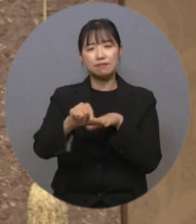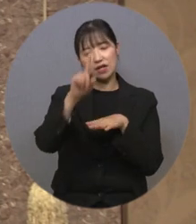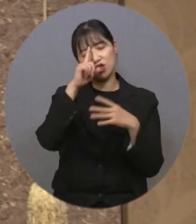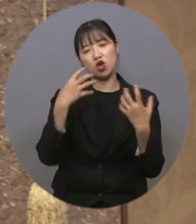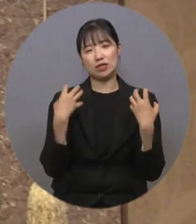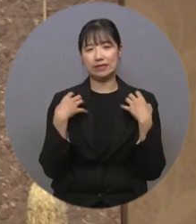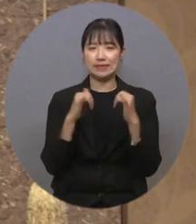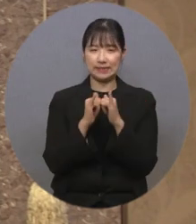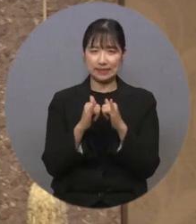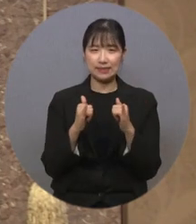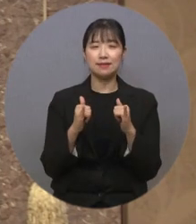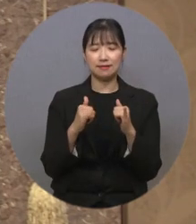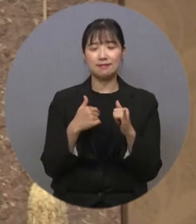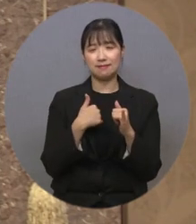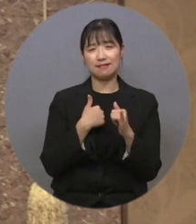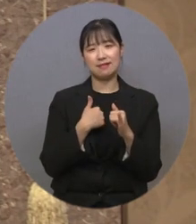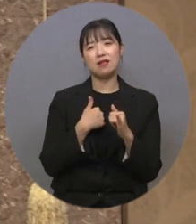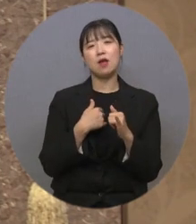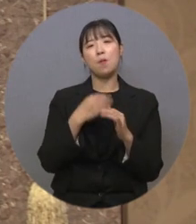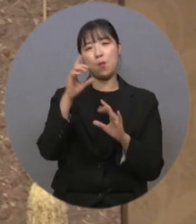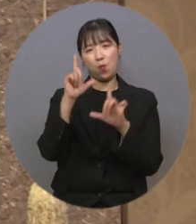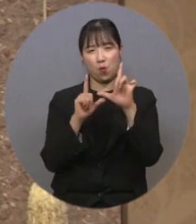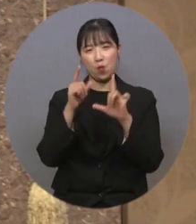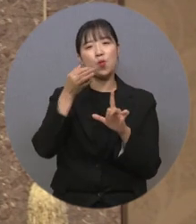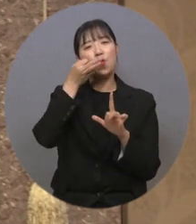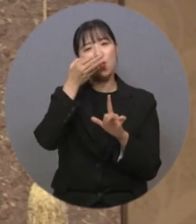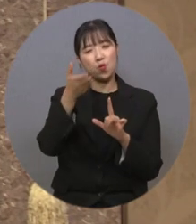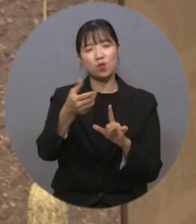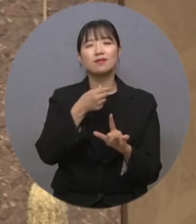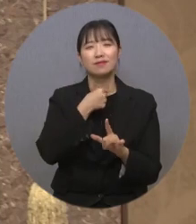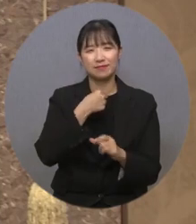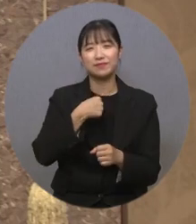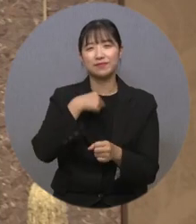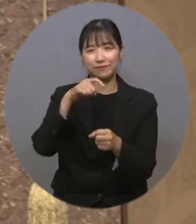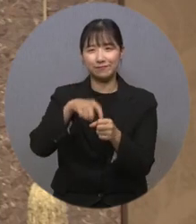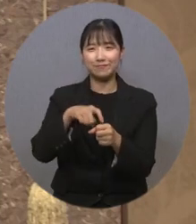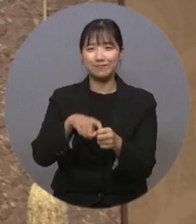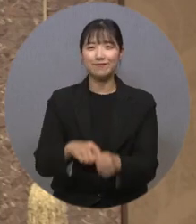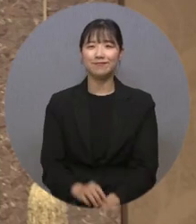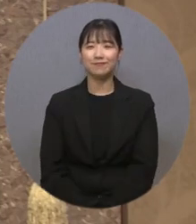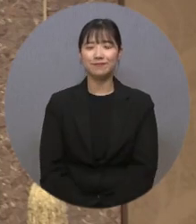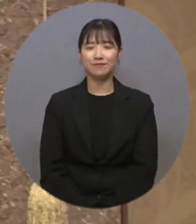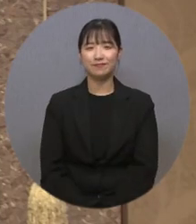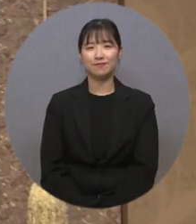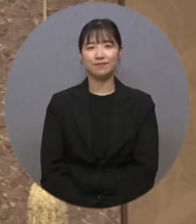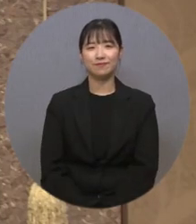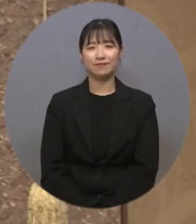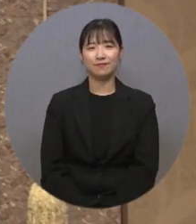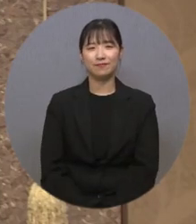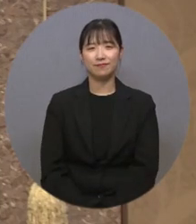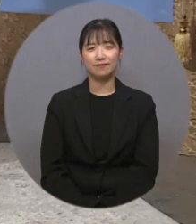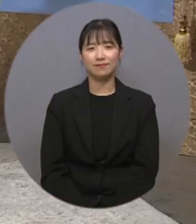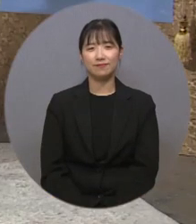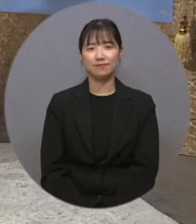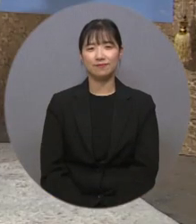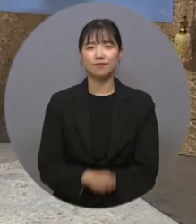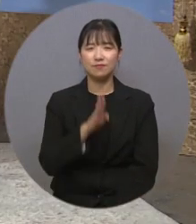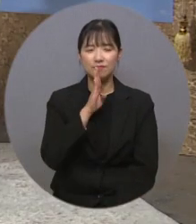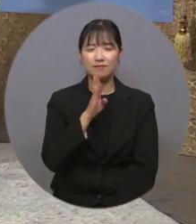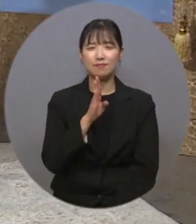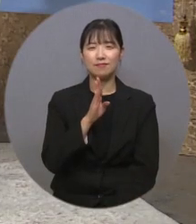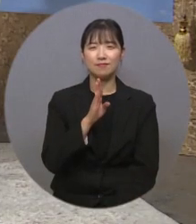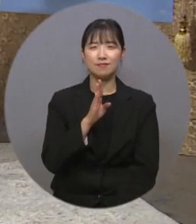지방정치인의 모습을 보여주고 싶은 것이 저의 꿈이 되겠죠. 네.